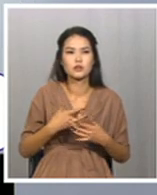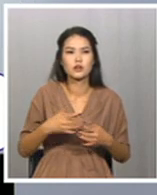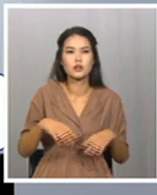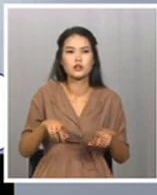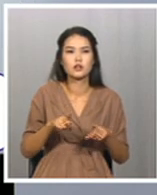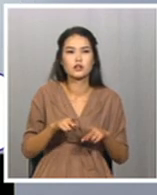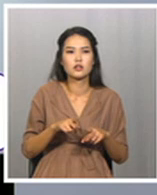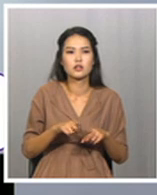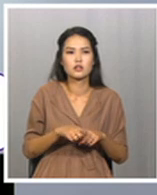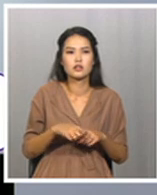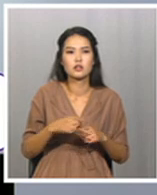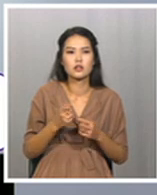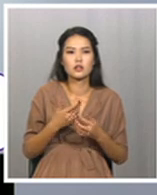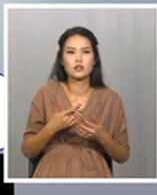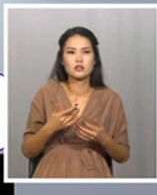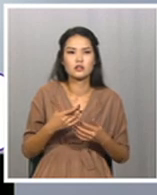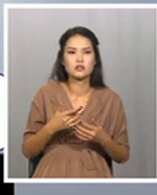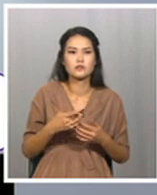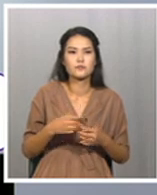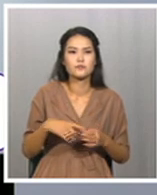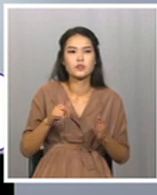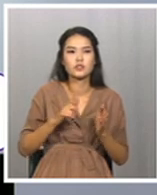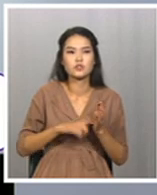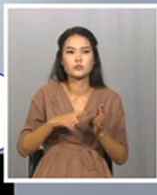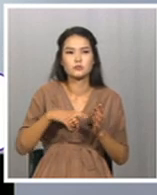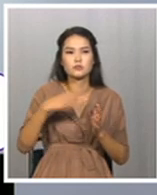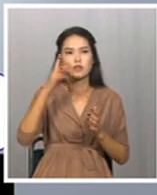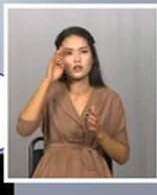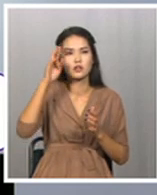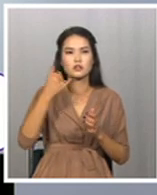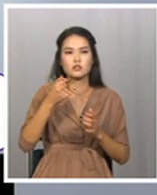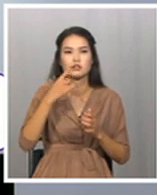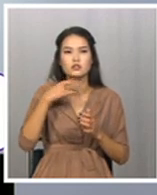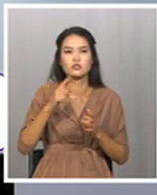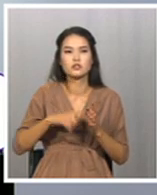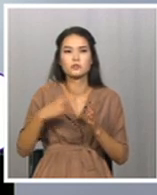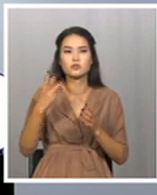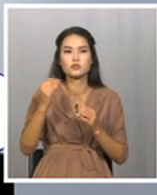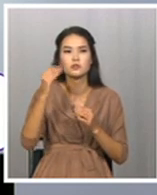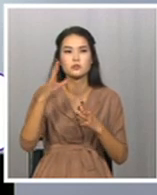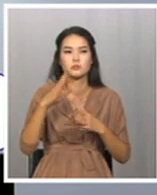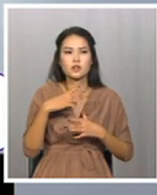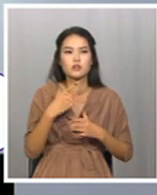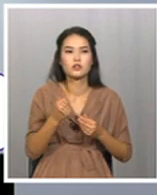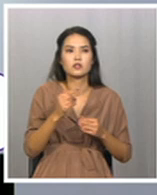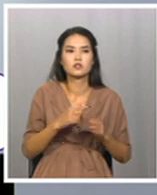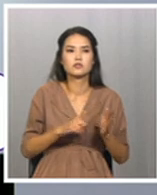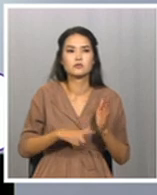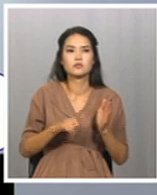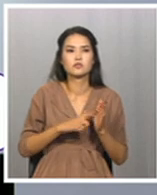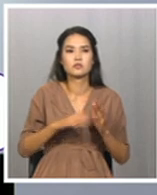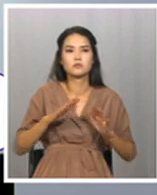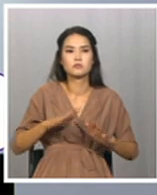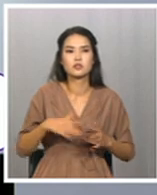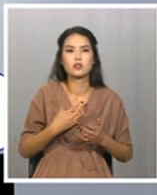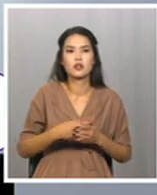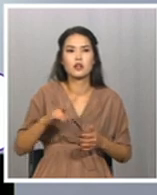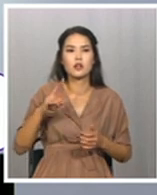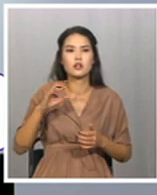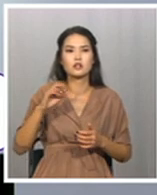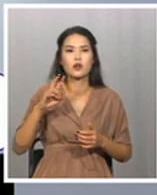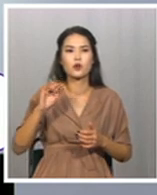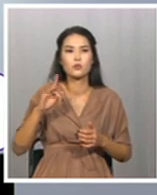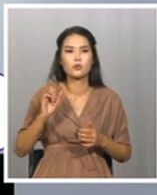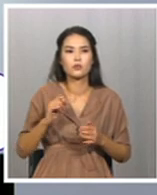Қазақстанды да көруге болады, 73-ші орыннан бірден 77-ші орынға тұрақтаған. ал науру мемлекеті 76-дан